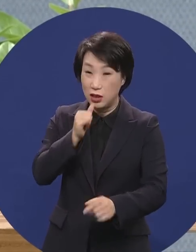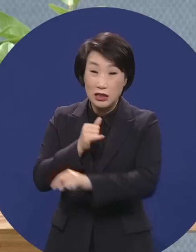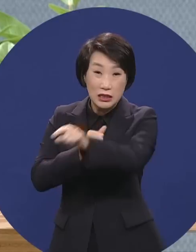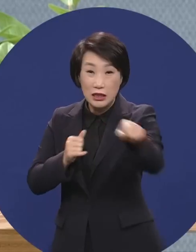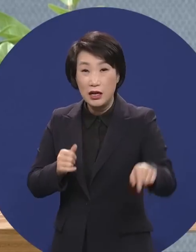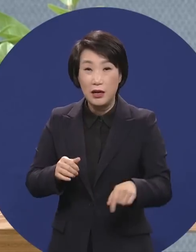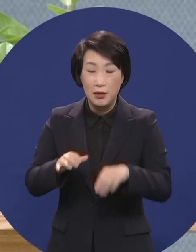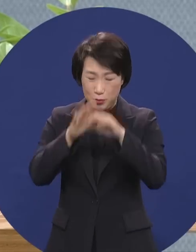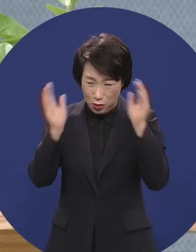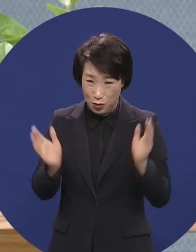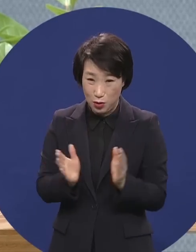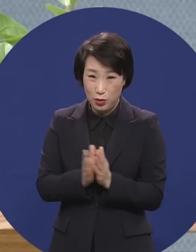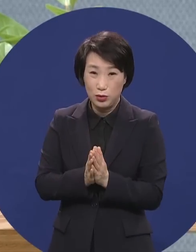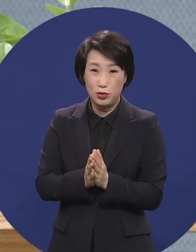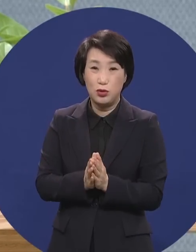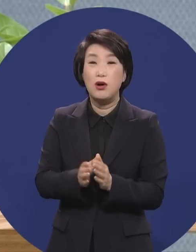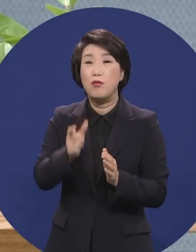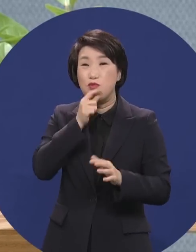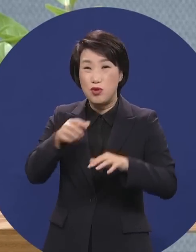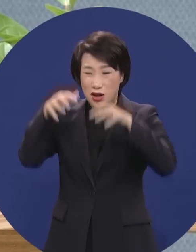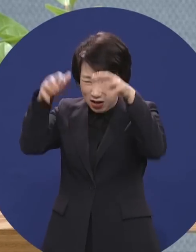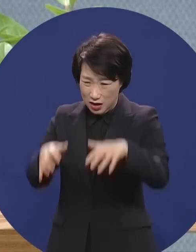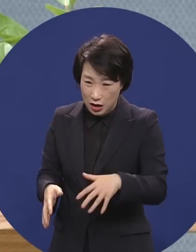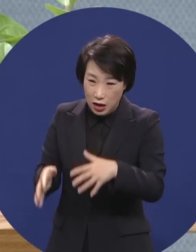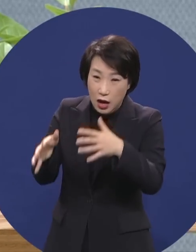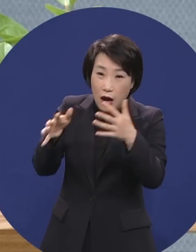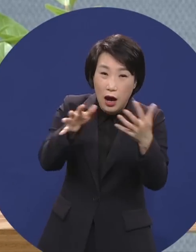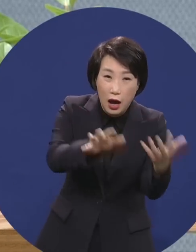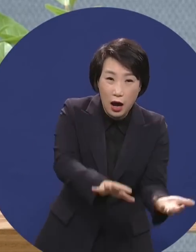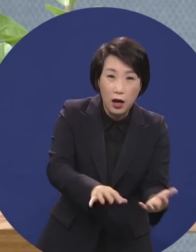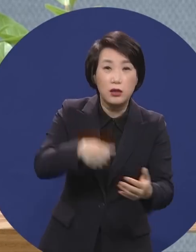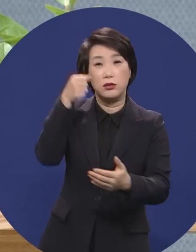그들을 아주 물로 멸망시키기로